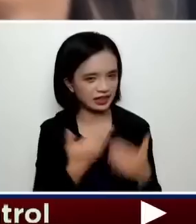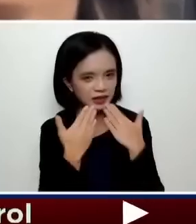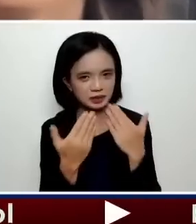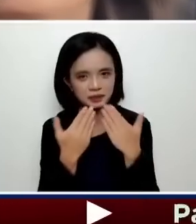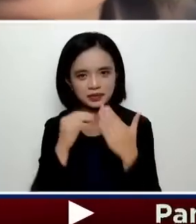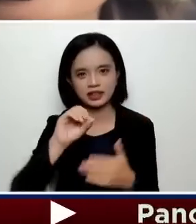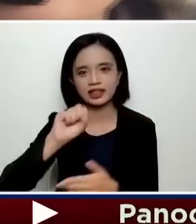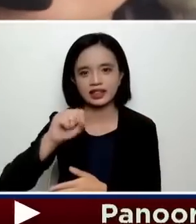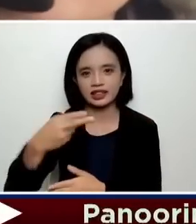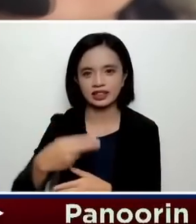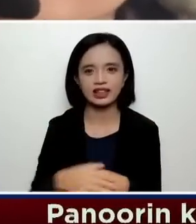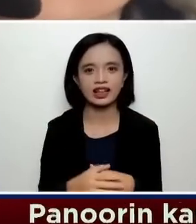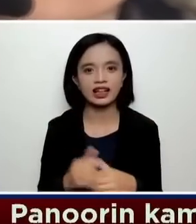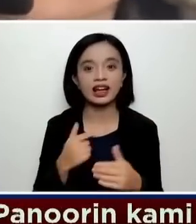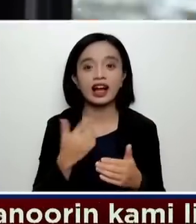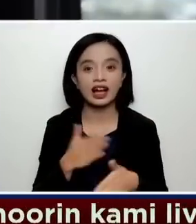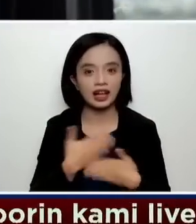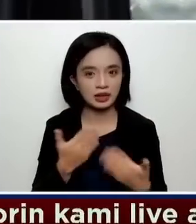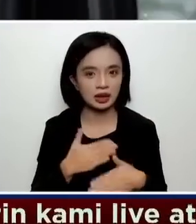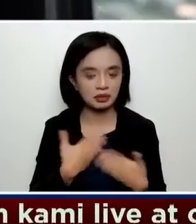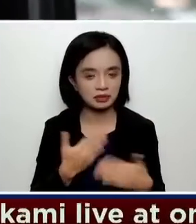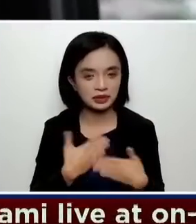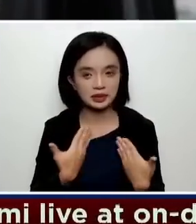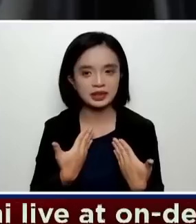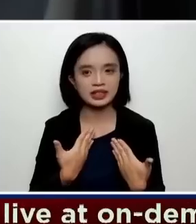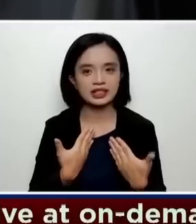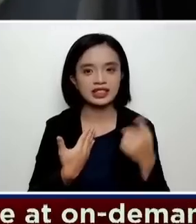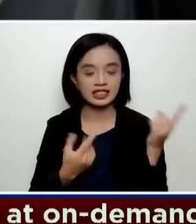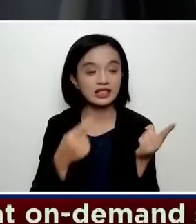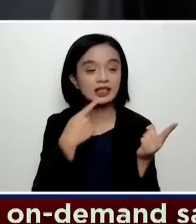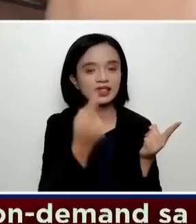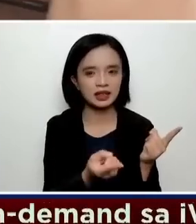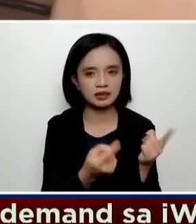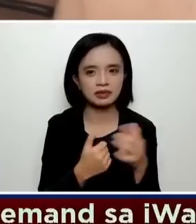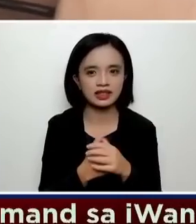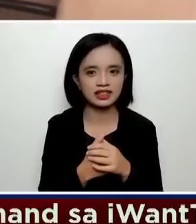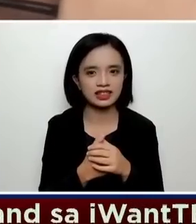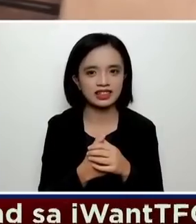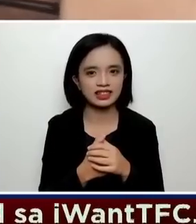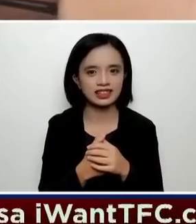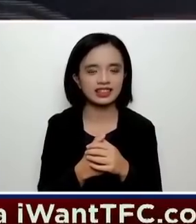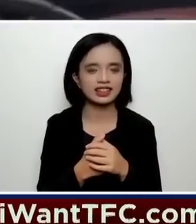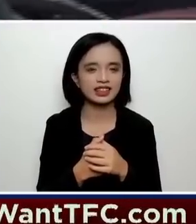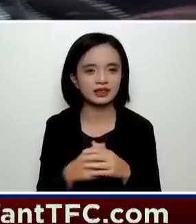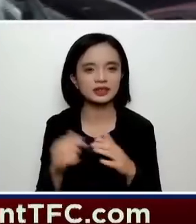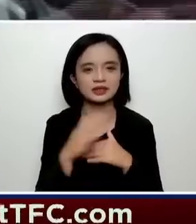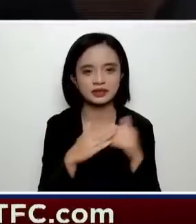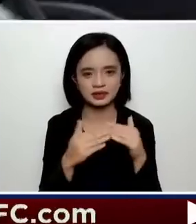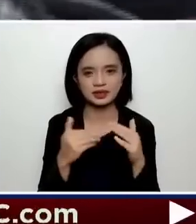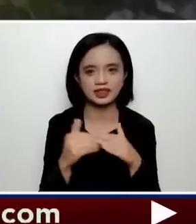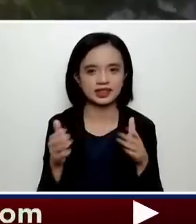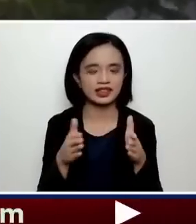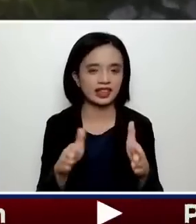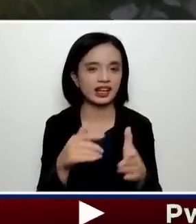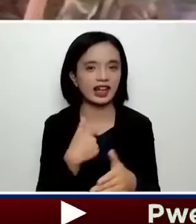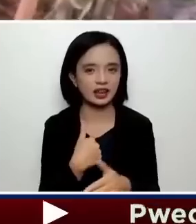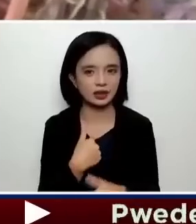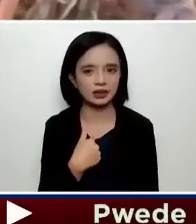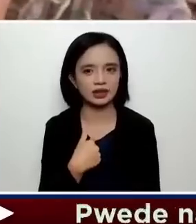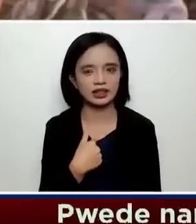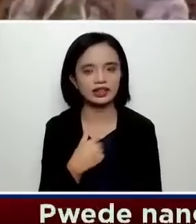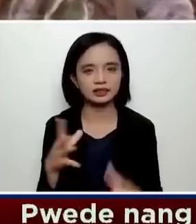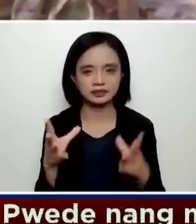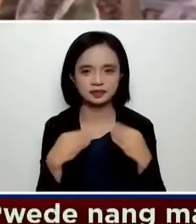Thank you, Josh. You're welcome. I'm happy that she said it in a like nice and comfortable way. So I'm not upset. Sabi mo